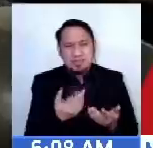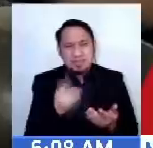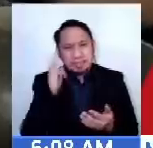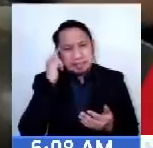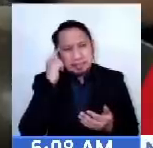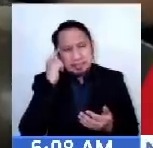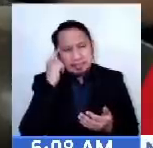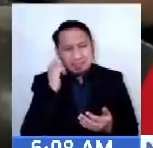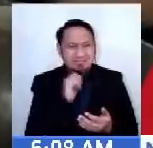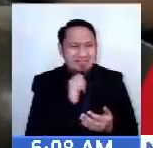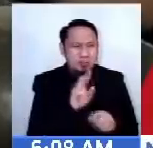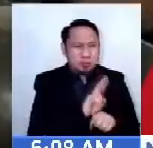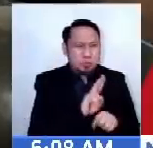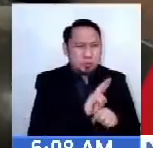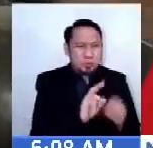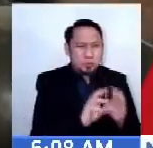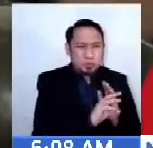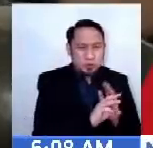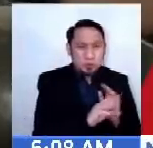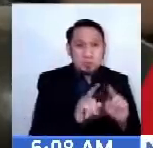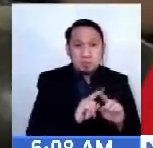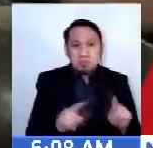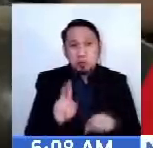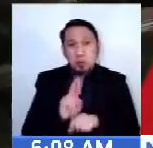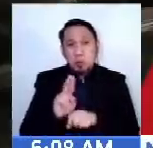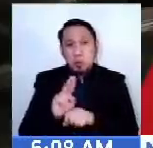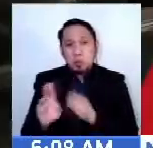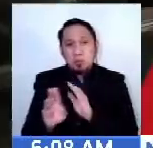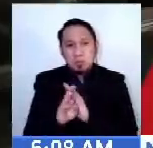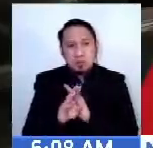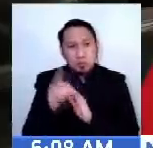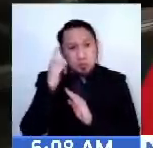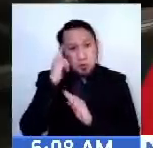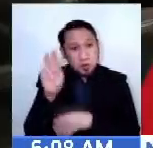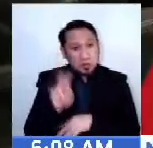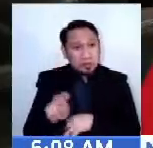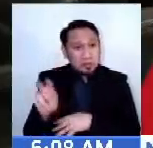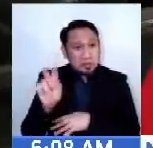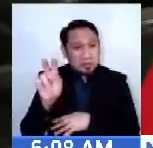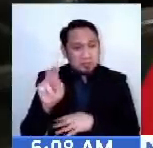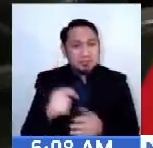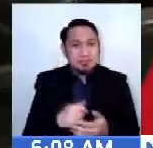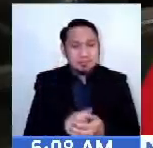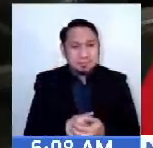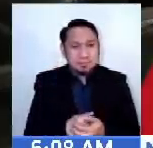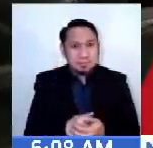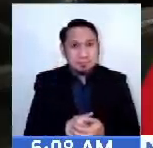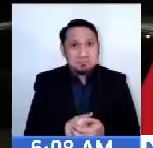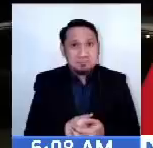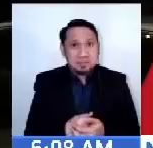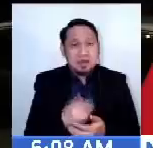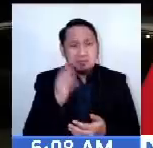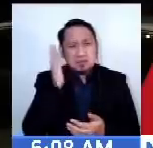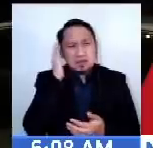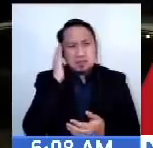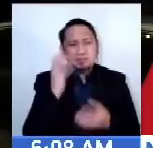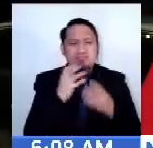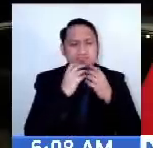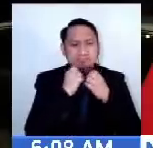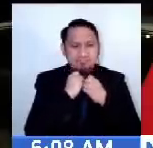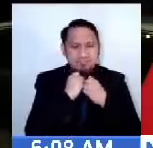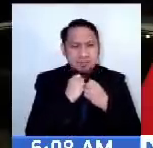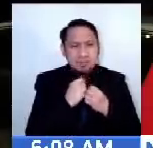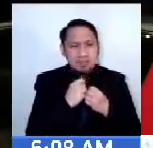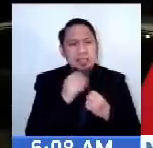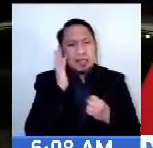Hameroden sa kanilang outing sa Batangas pagkatapos ng eleksyon. Sa ganitong paraan, malaki raw ang matitipid nila ngayong mataas ang presyo